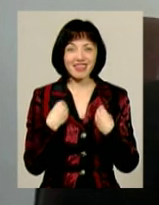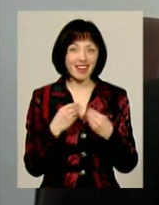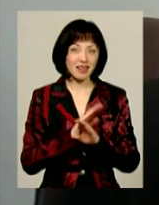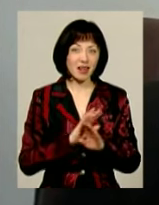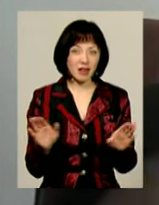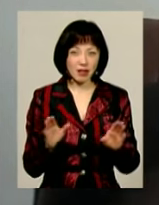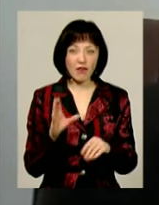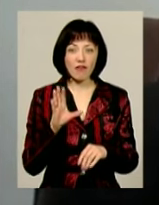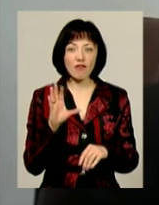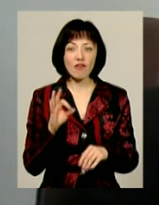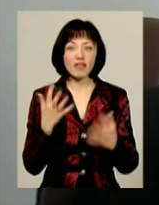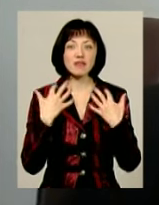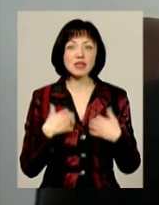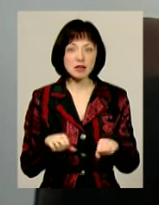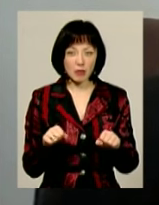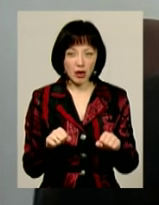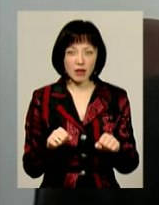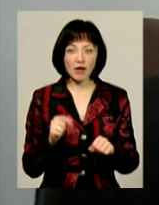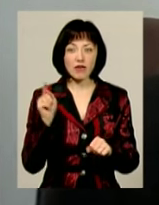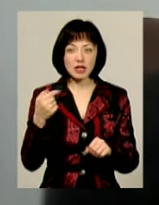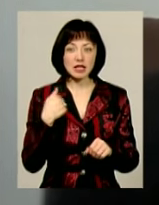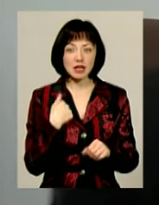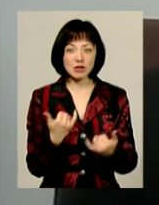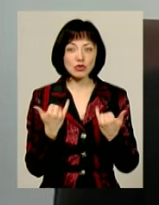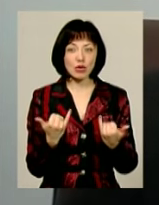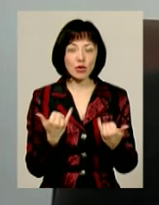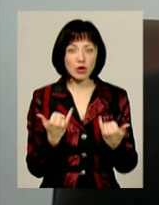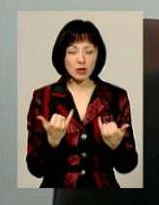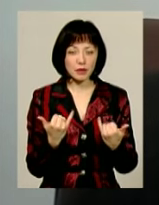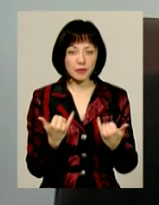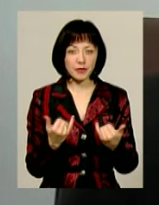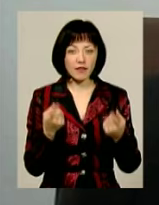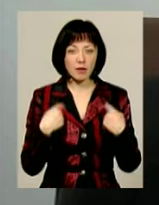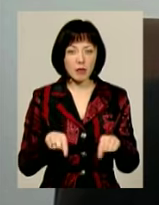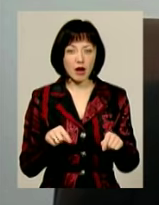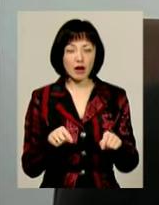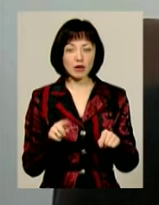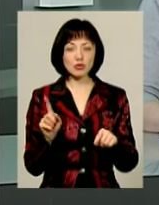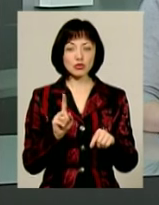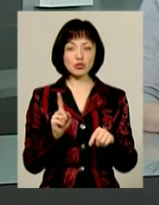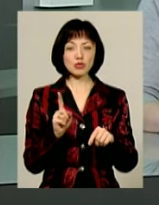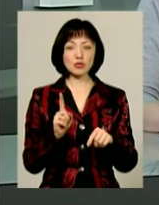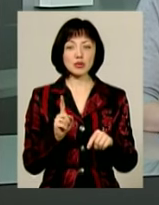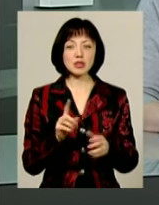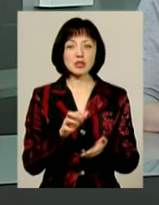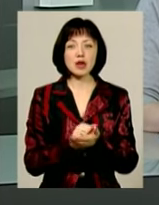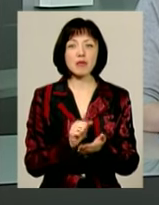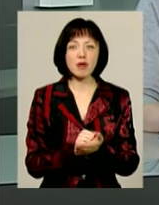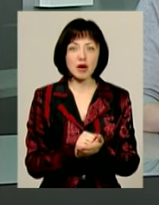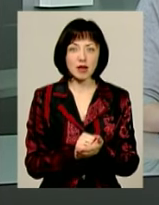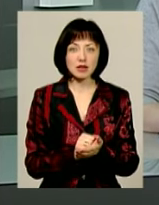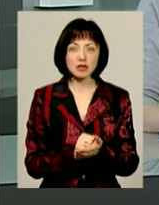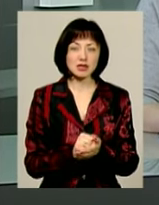дали, вони в нас забрали. Вони нас сьогодні вимагають, щоб ми протрозвірською займалися по відношенню